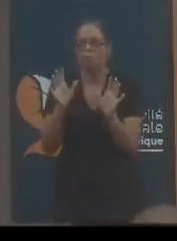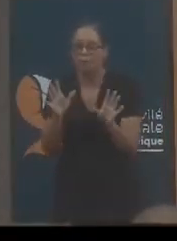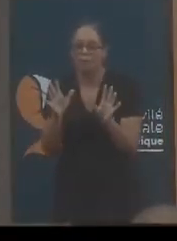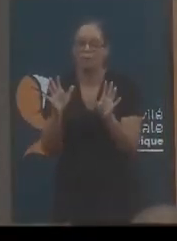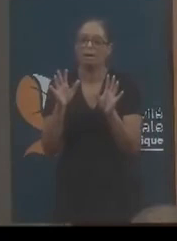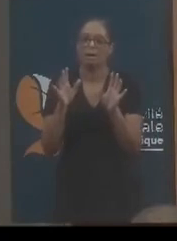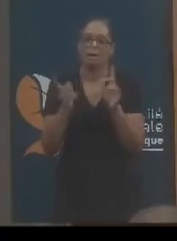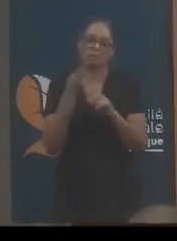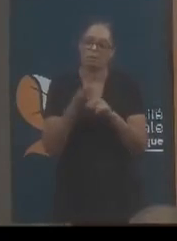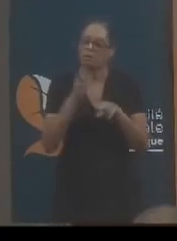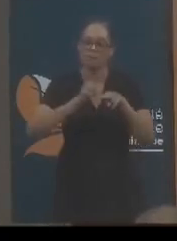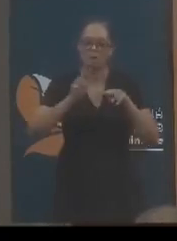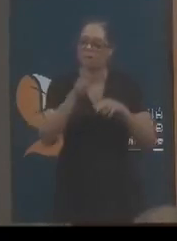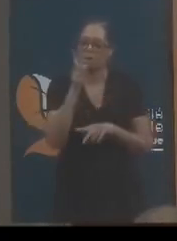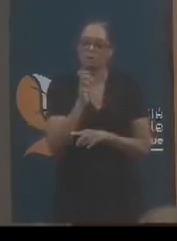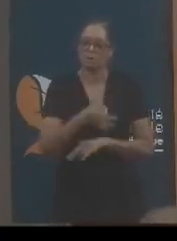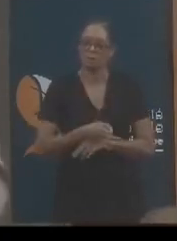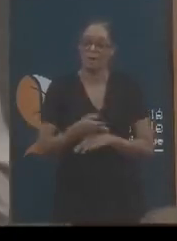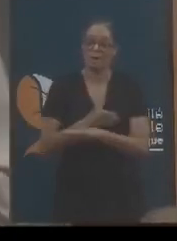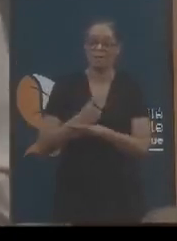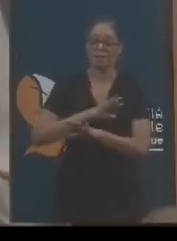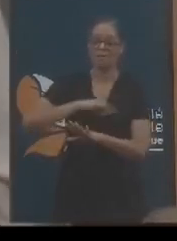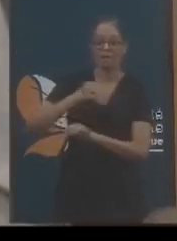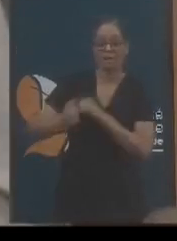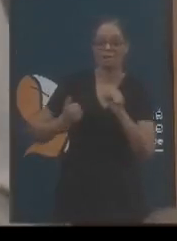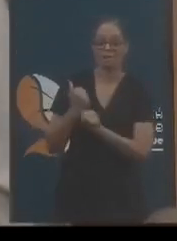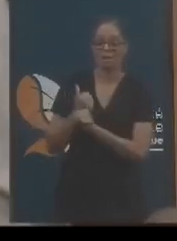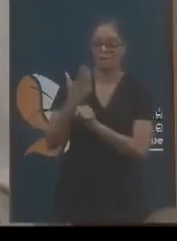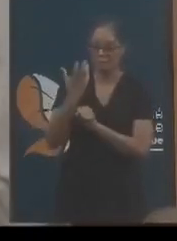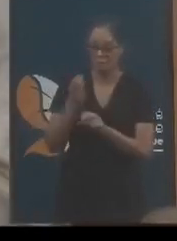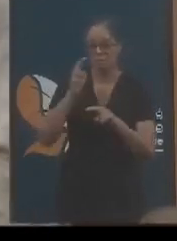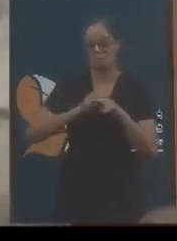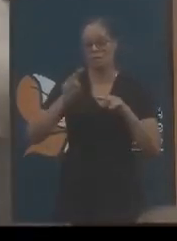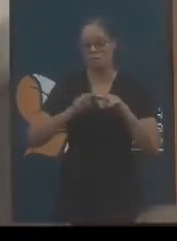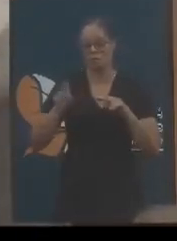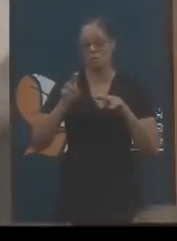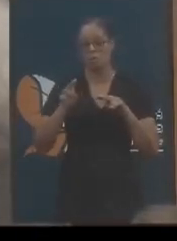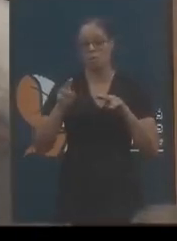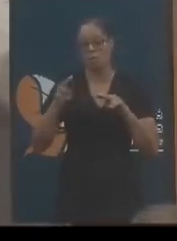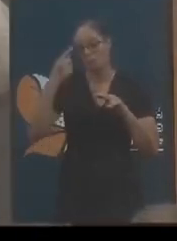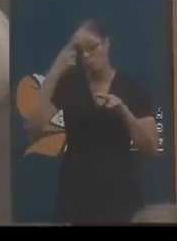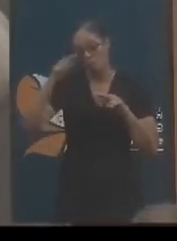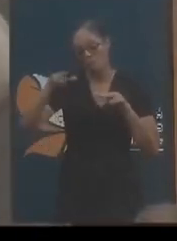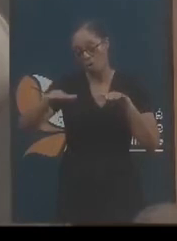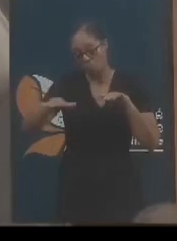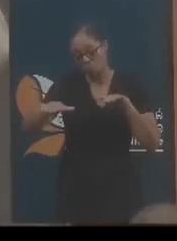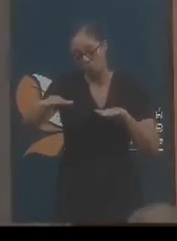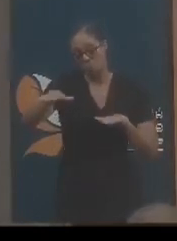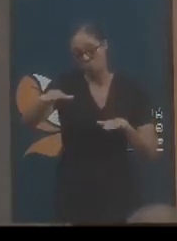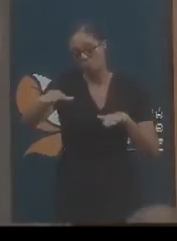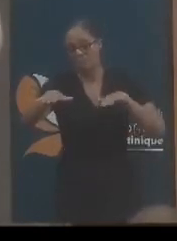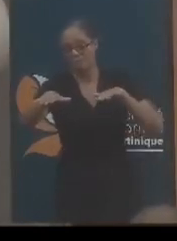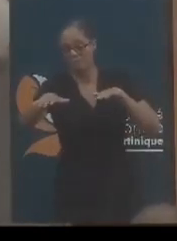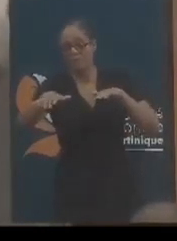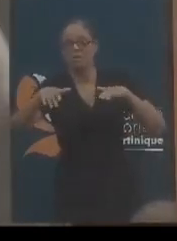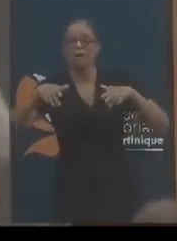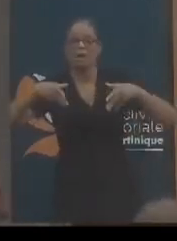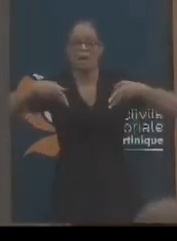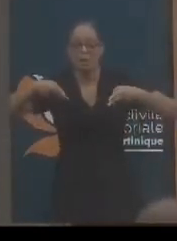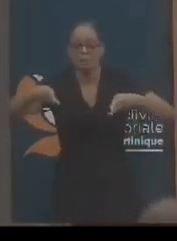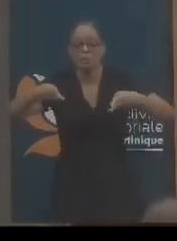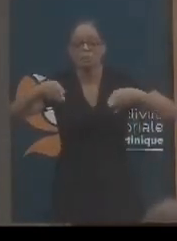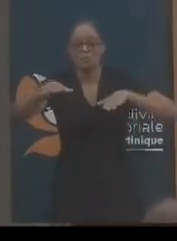travaux commencent sous peu. Avant la fin de l'année, je demandais à ce que les travaux de remise à niveau de la voirie pour